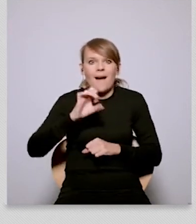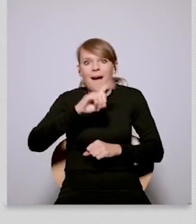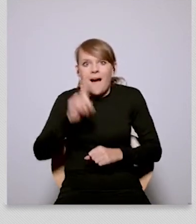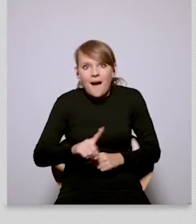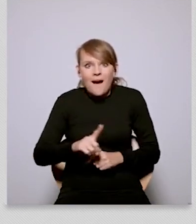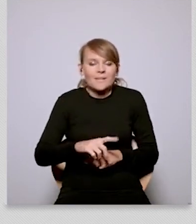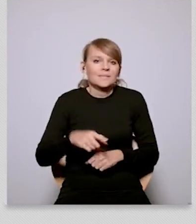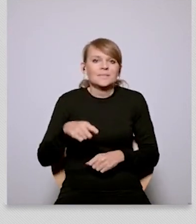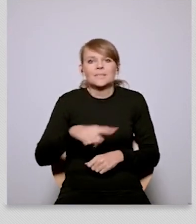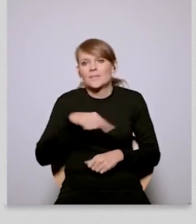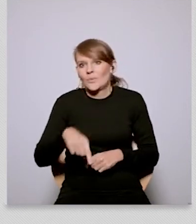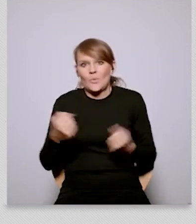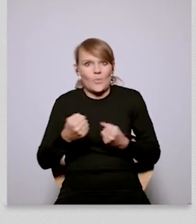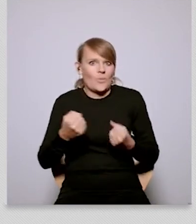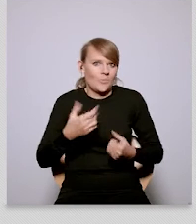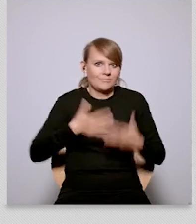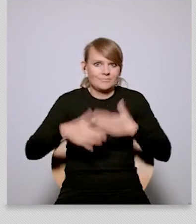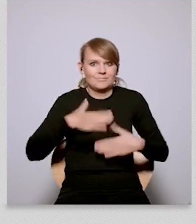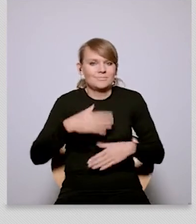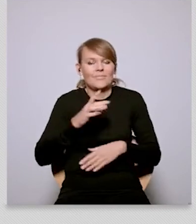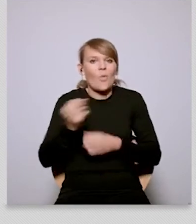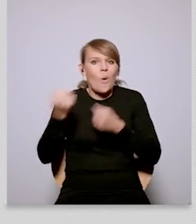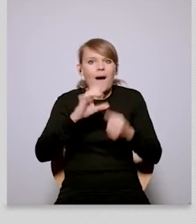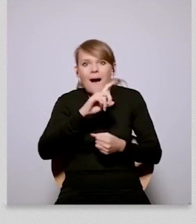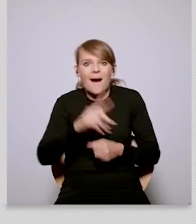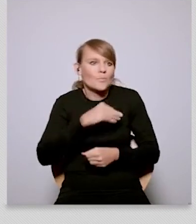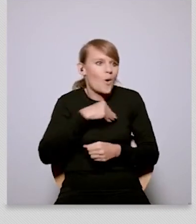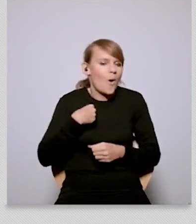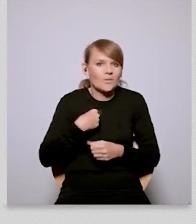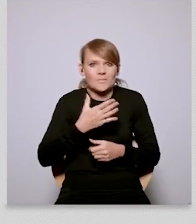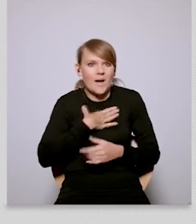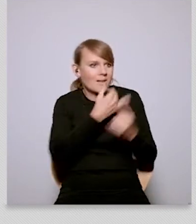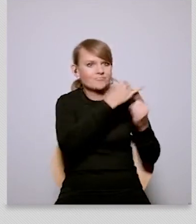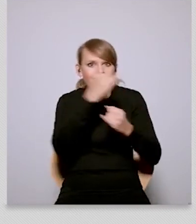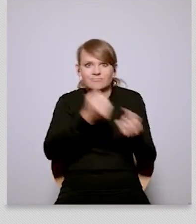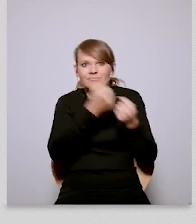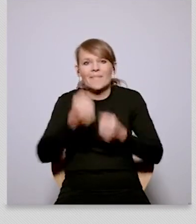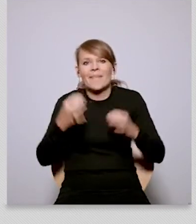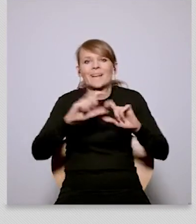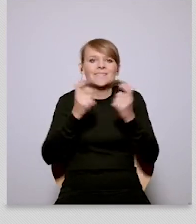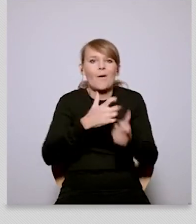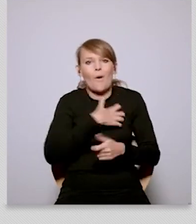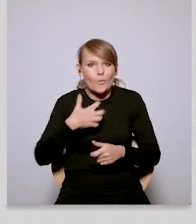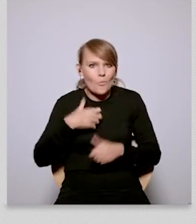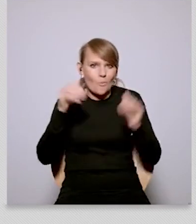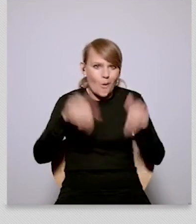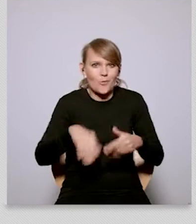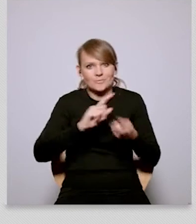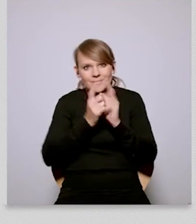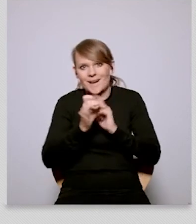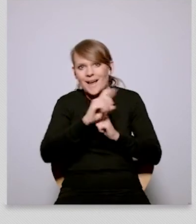dywersyfikuje jeśli chodzi o dostawy gazu w związku z tym cała gospodarka teraz przejdzie na gaz i nagle się okazuje że ten temat